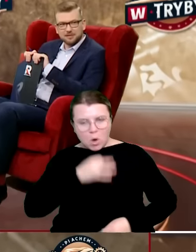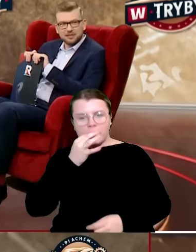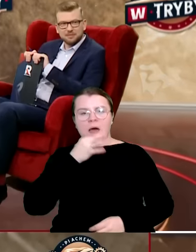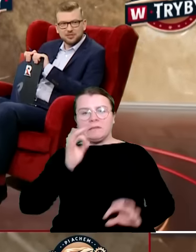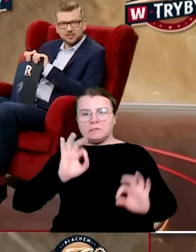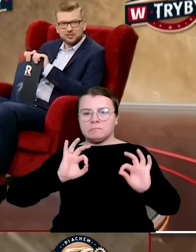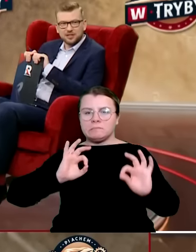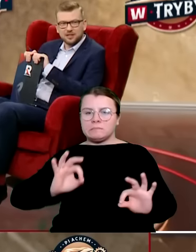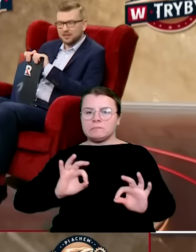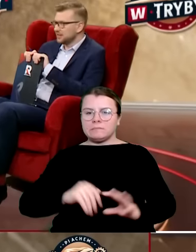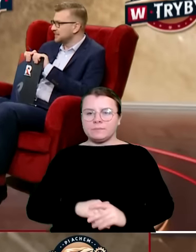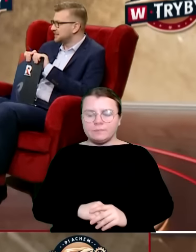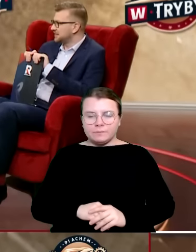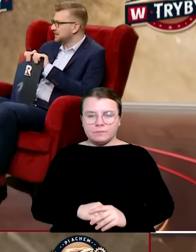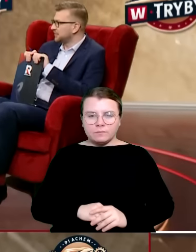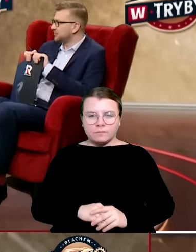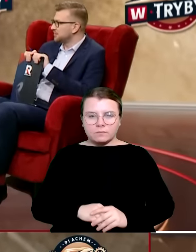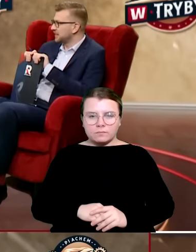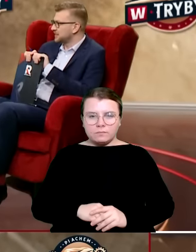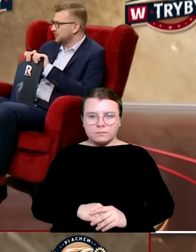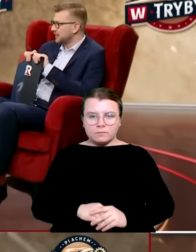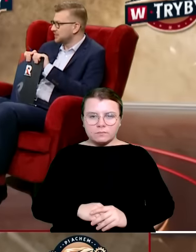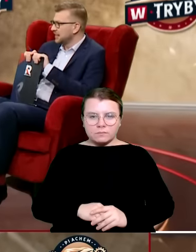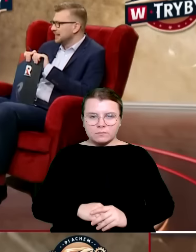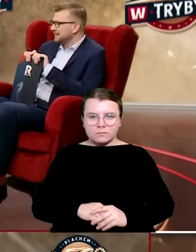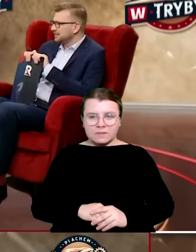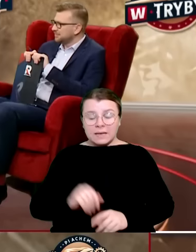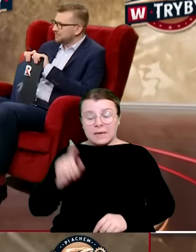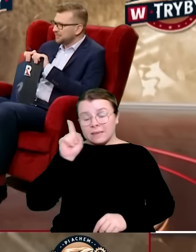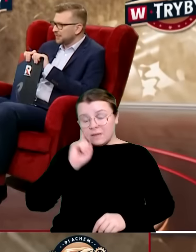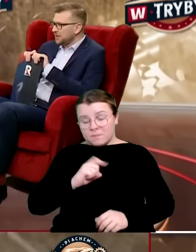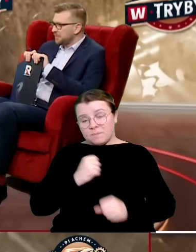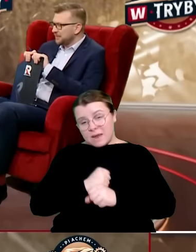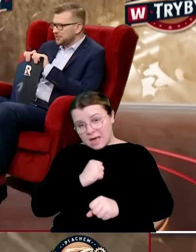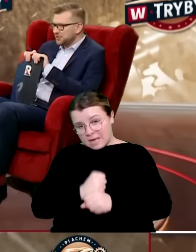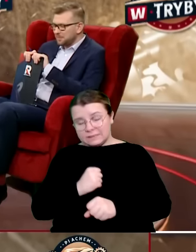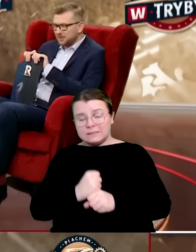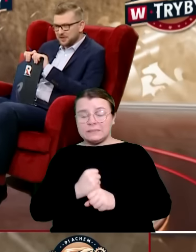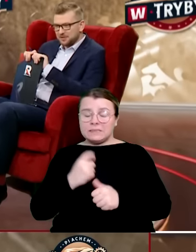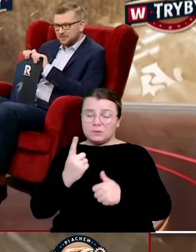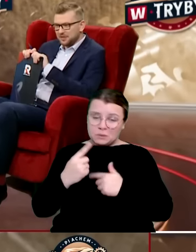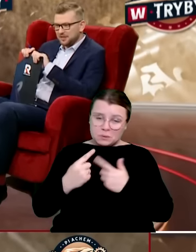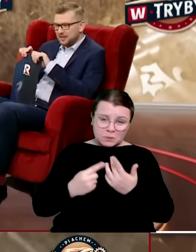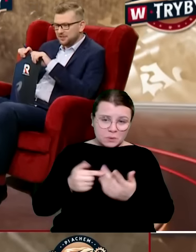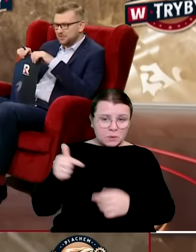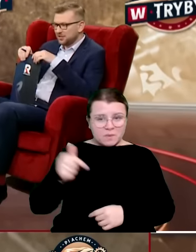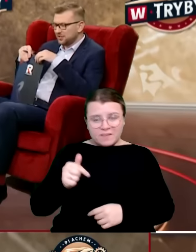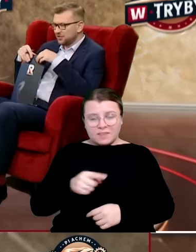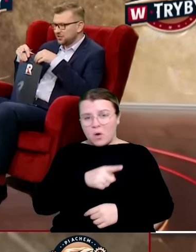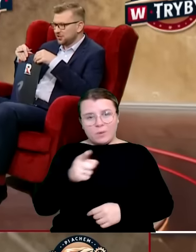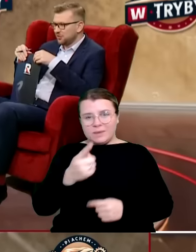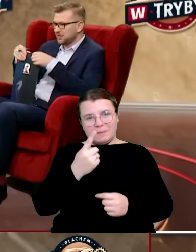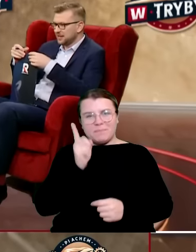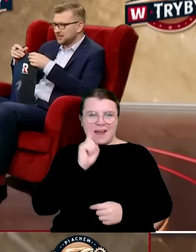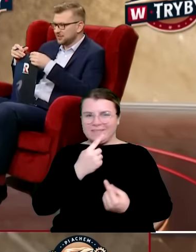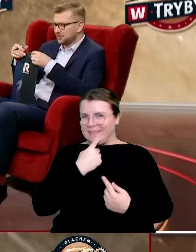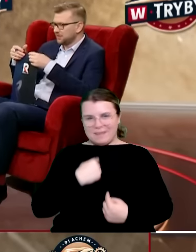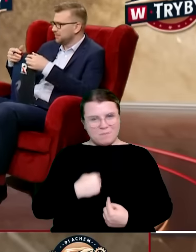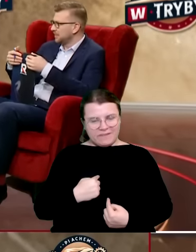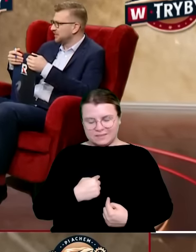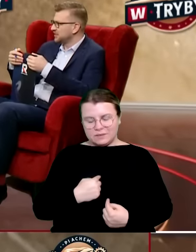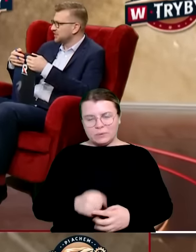i myślę, może że lepiej jest nad czym mówić, pracować. To... Oni prawdy ci nie powiedzą, ale żeby chociaż jeszcze się